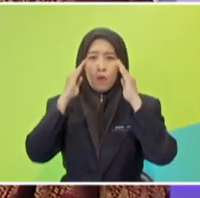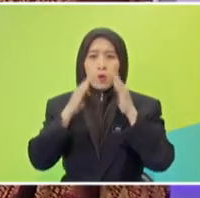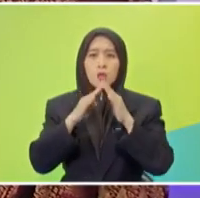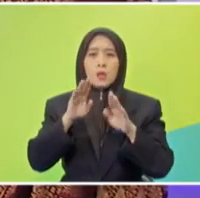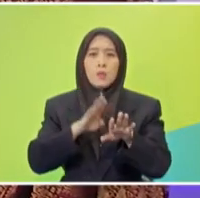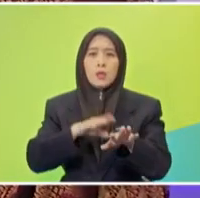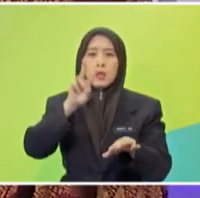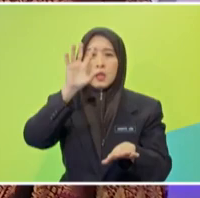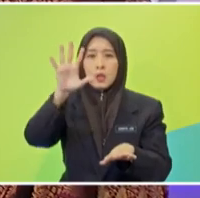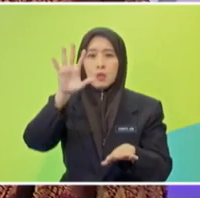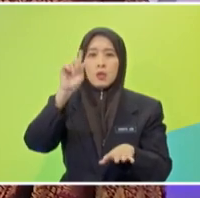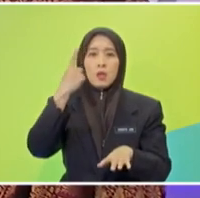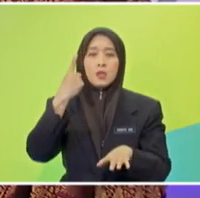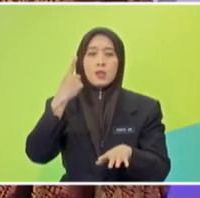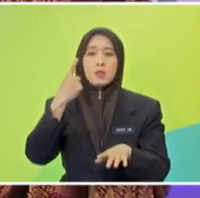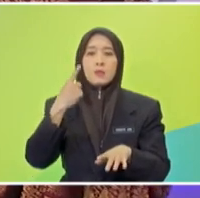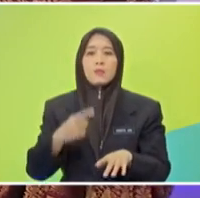murid-murid pemahaman mereka